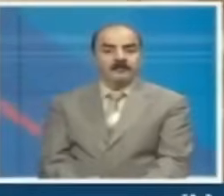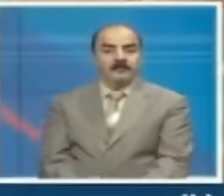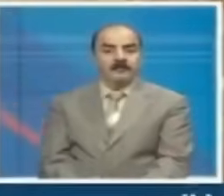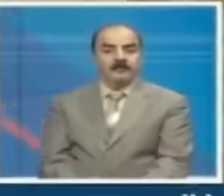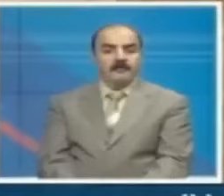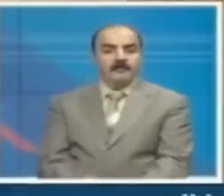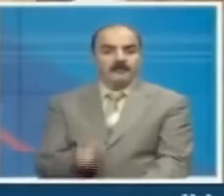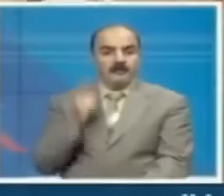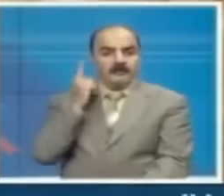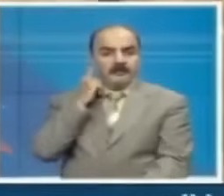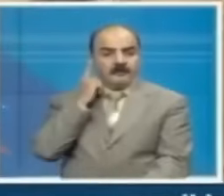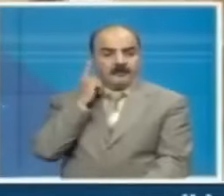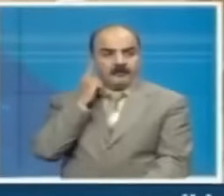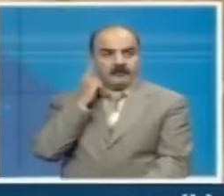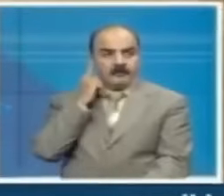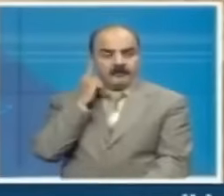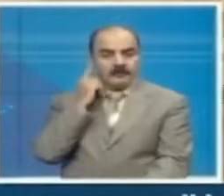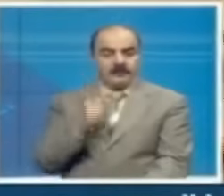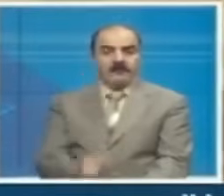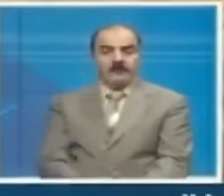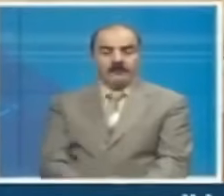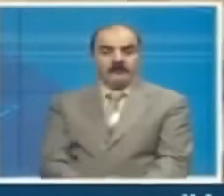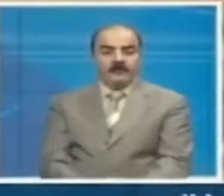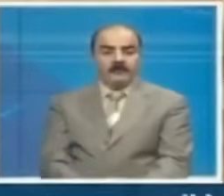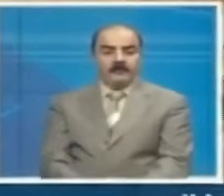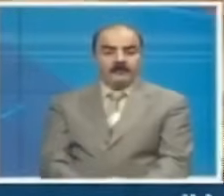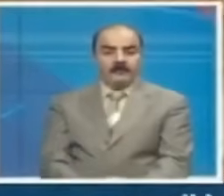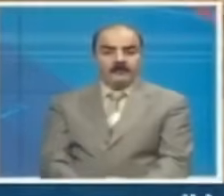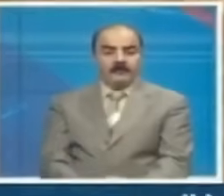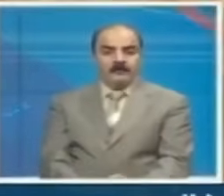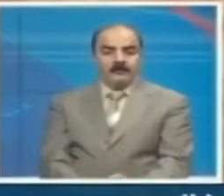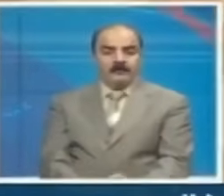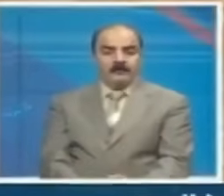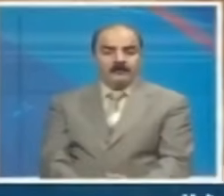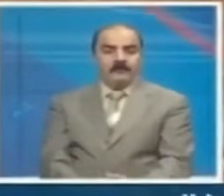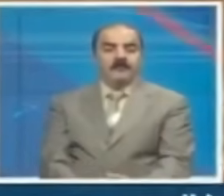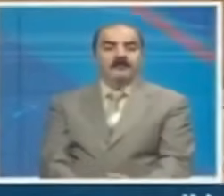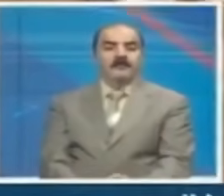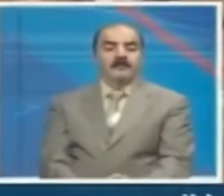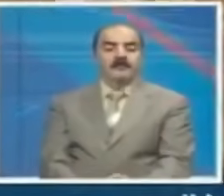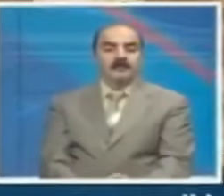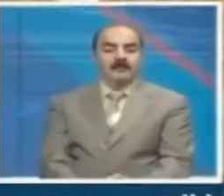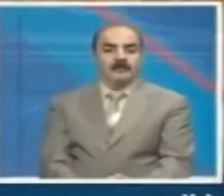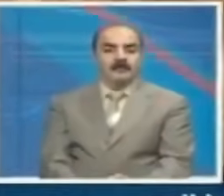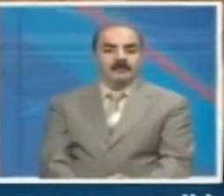بلغت كلفتها الاستثمارية ما يزيد عن 3.5 مليار جنيه، أنجز منها حتى الآن